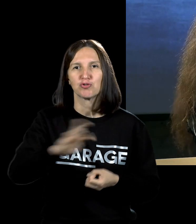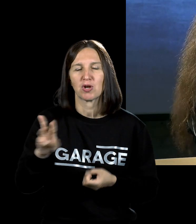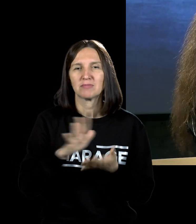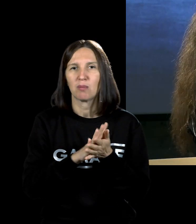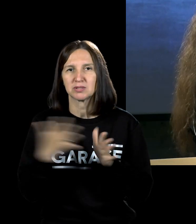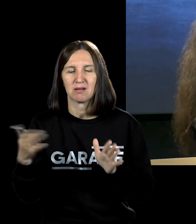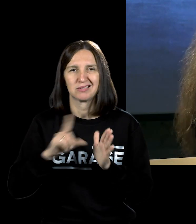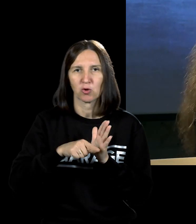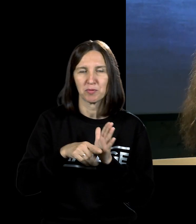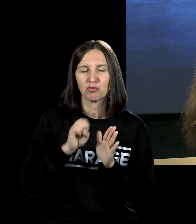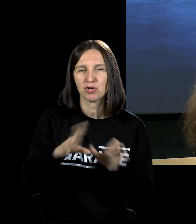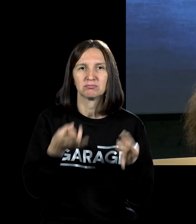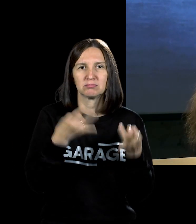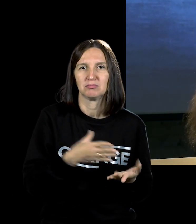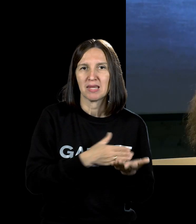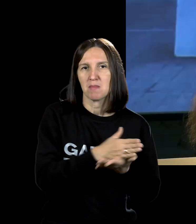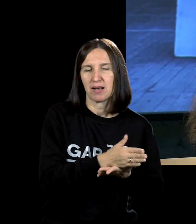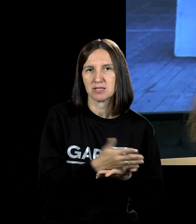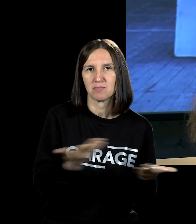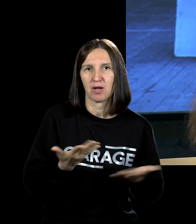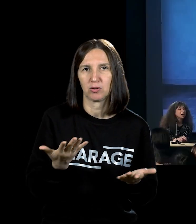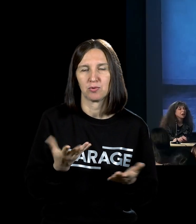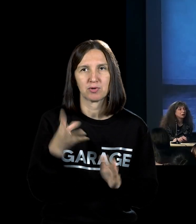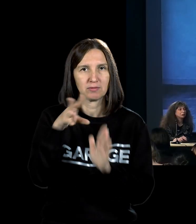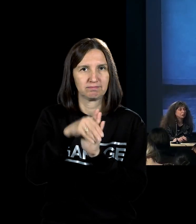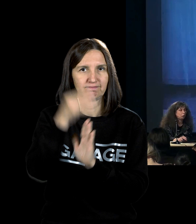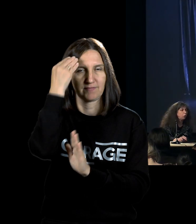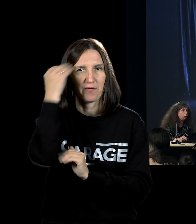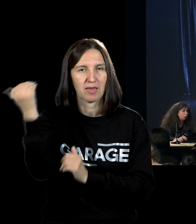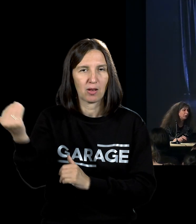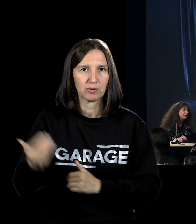чем геометрическая абстракция, чем минимализм, с которым он находился в диалоге.